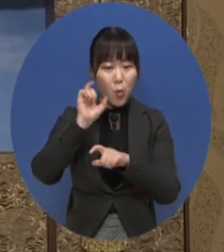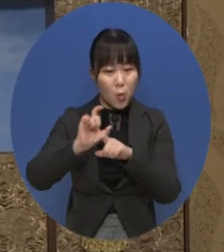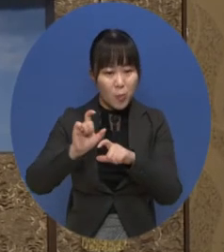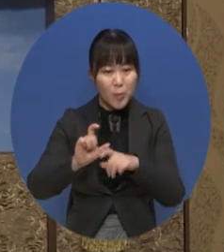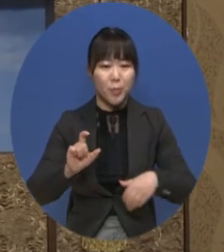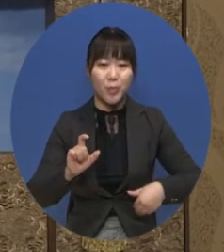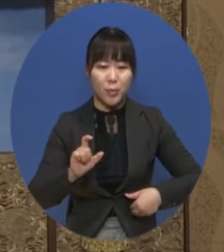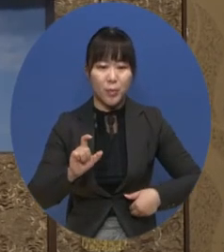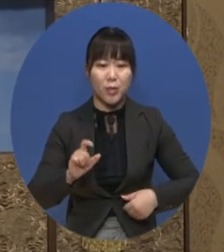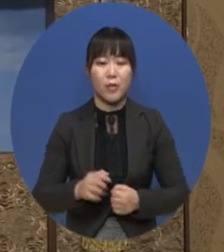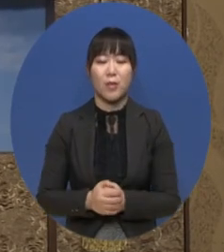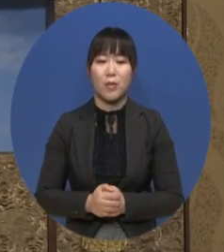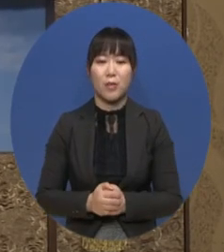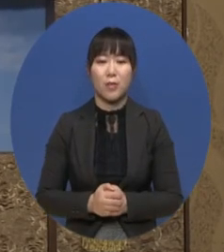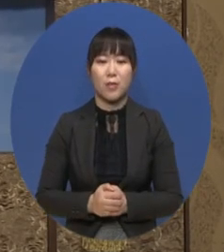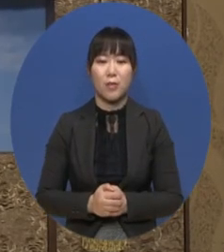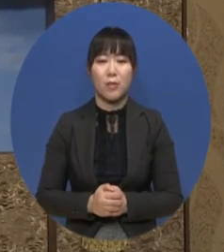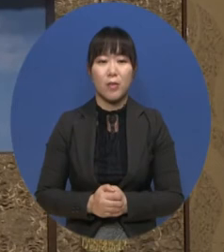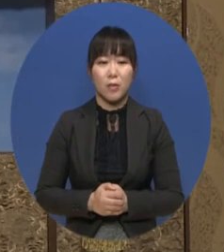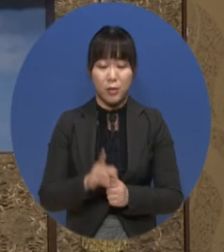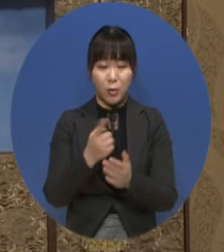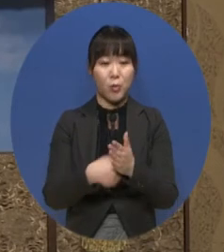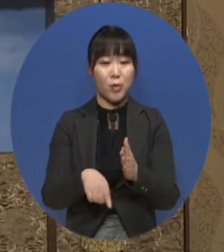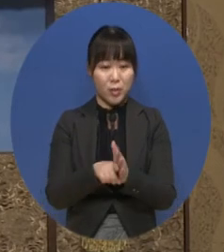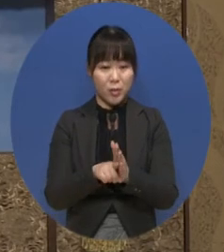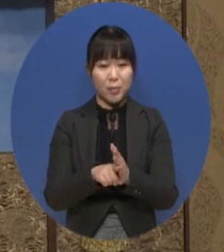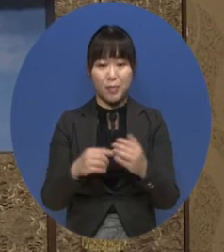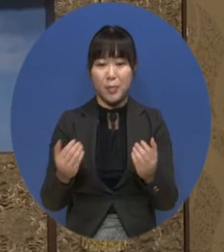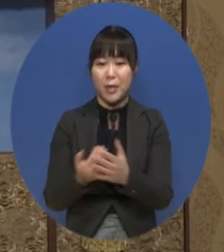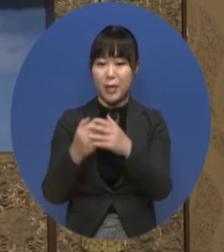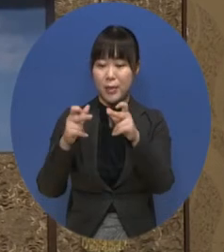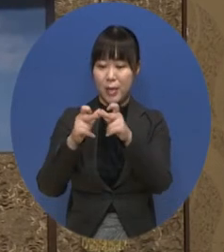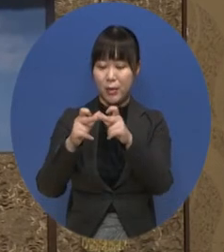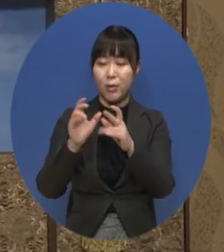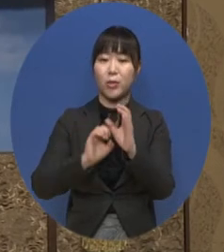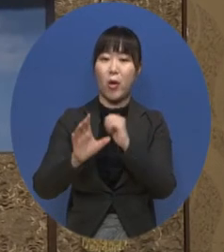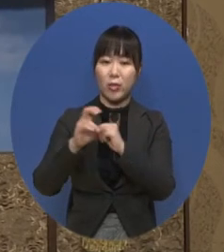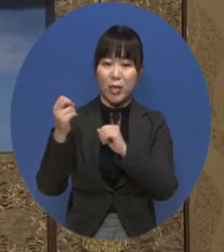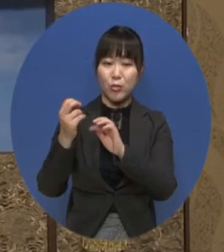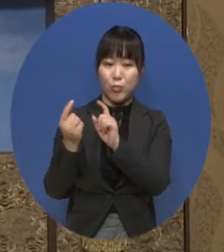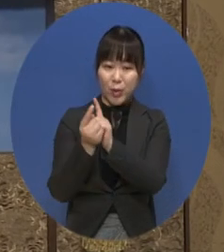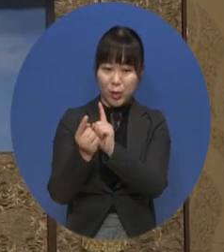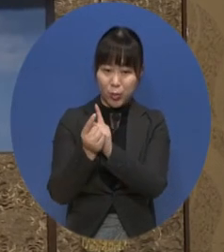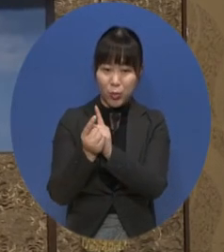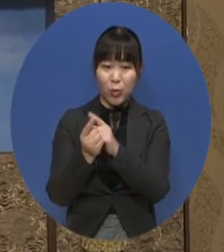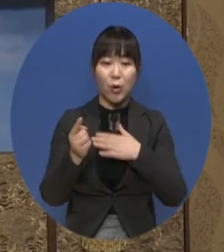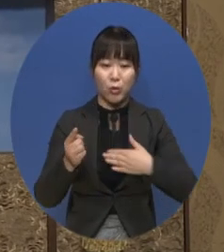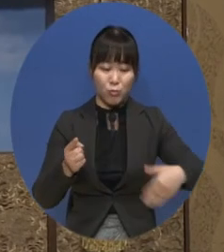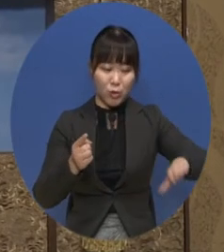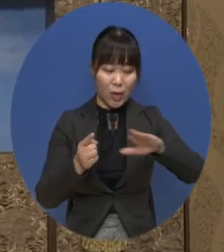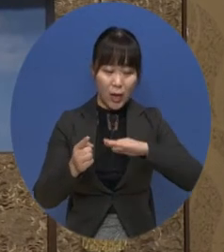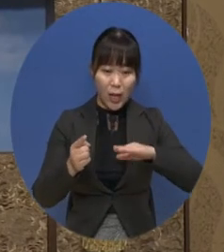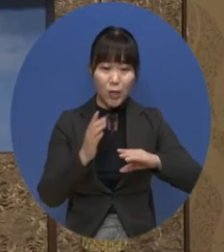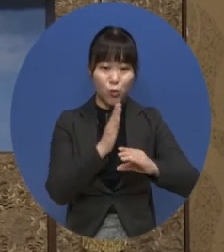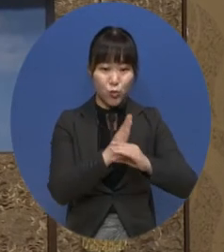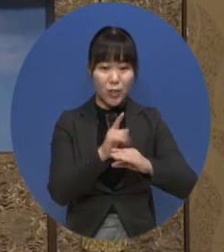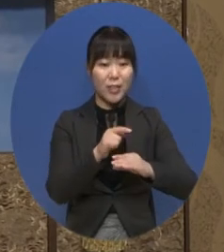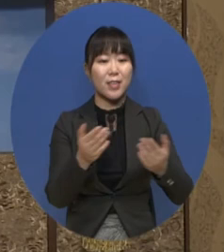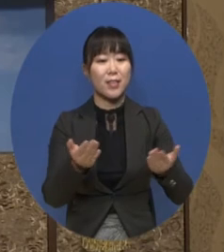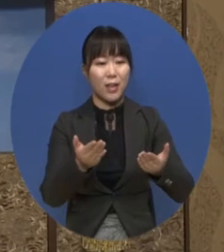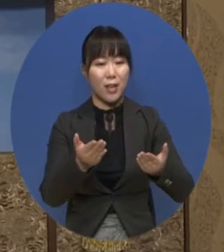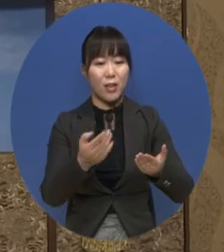예정이고요. 그리고 그렇게 하기 위해서 발달장애인들을 더 자주 만나고 그리고 저희가 하고 있는 일에